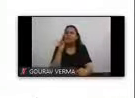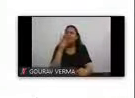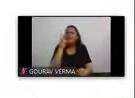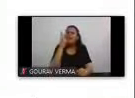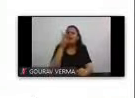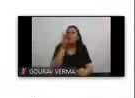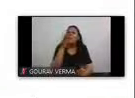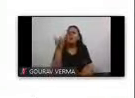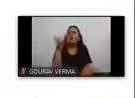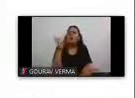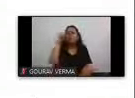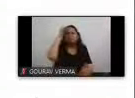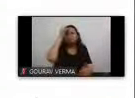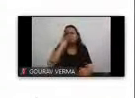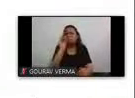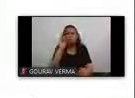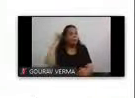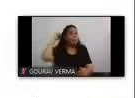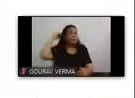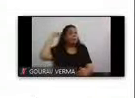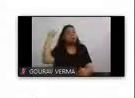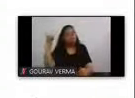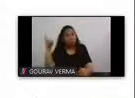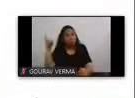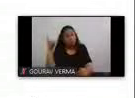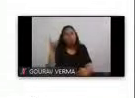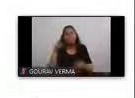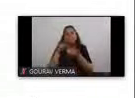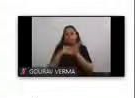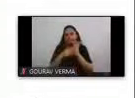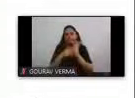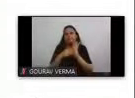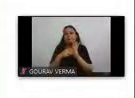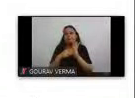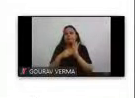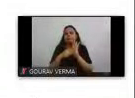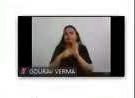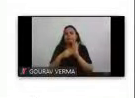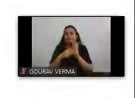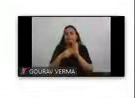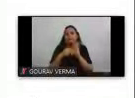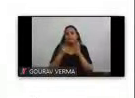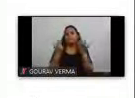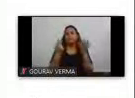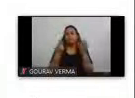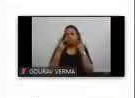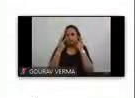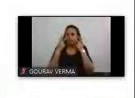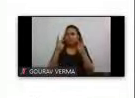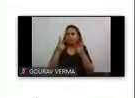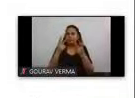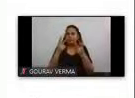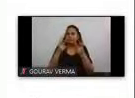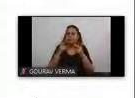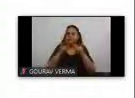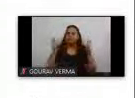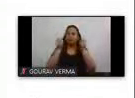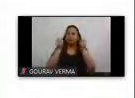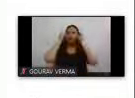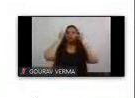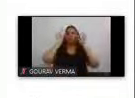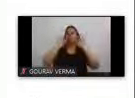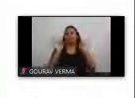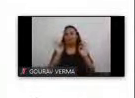देख रहे हैं. सो दिस इज व्हाट इज अ क्विक रिकैप ऑफ एनाटॉमी ऑफ द स्ट्रक्चर ऑफ द आई और हम कैसे देखते हैं. दिस इज